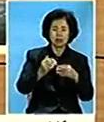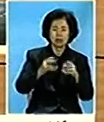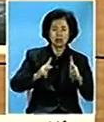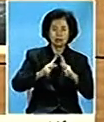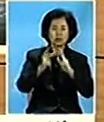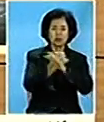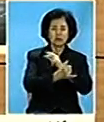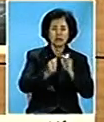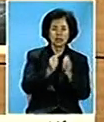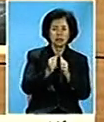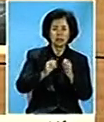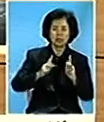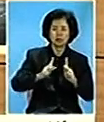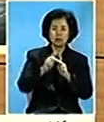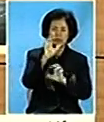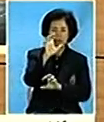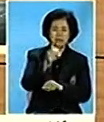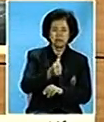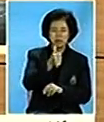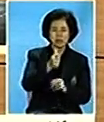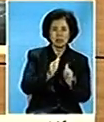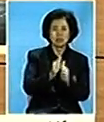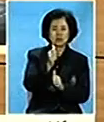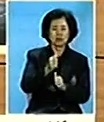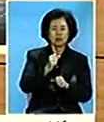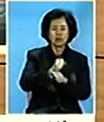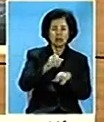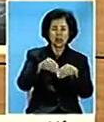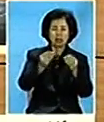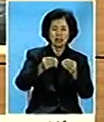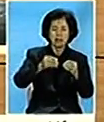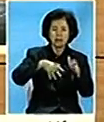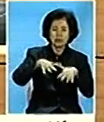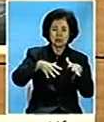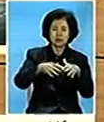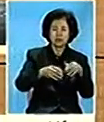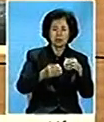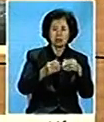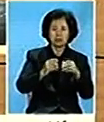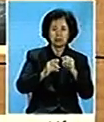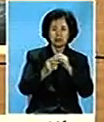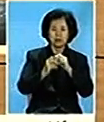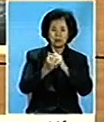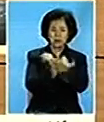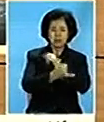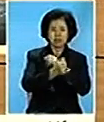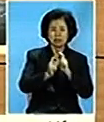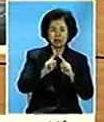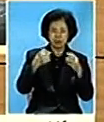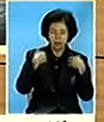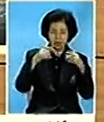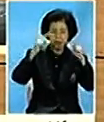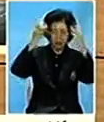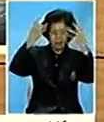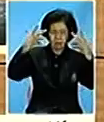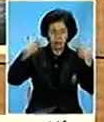เป็นสิ่งที่ประเสริฐสุดมากเลยครับทำให้พี่น้องประชาชนซึ่งอยู่ต่างประเทศได้หมดภาระความกังวลในการที่จะมีบัตรประชาชนคนไทย